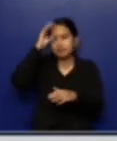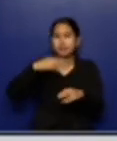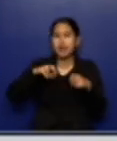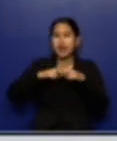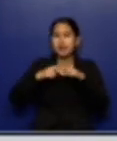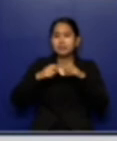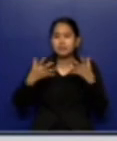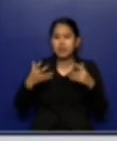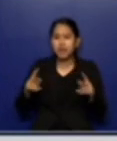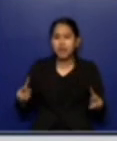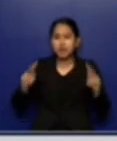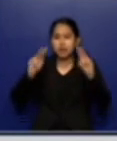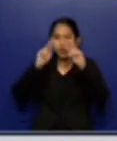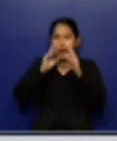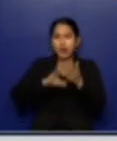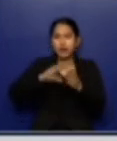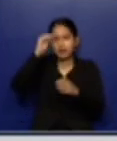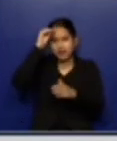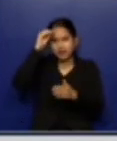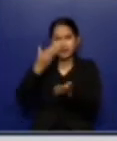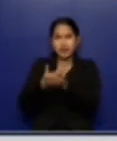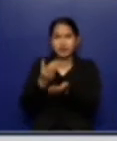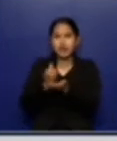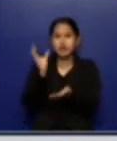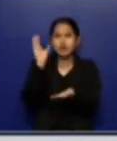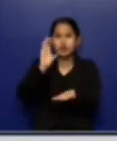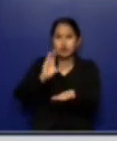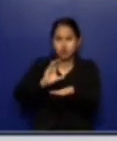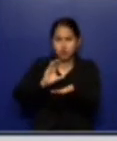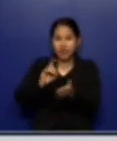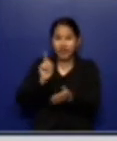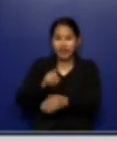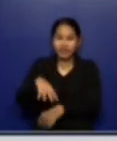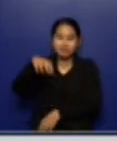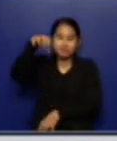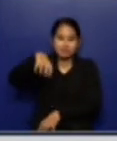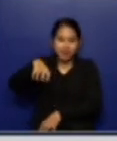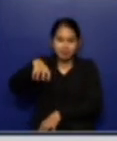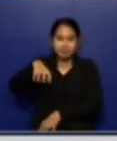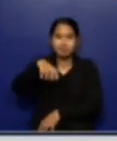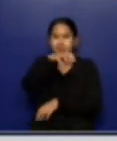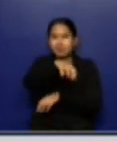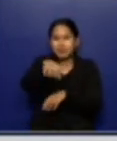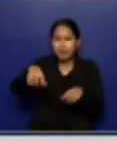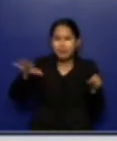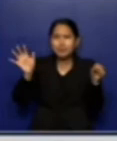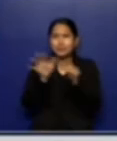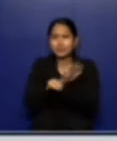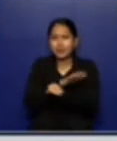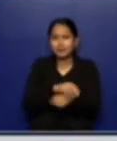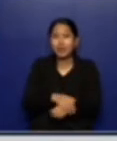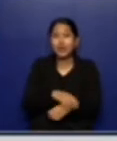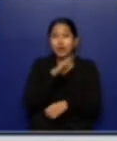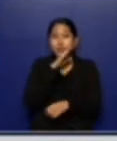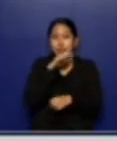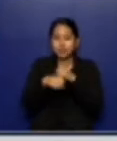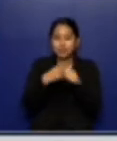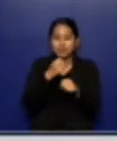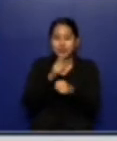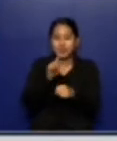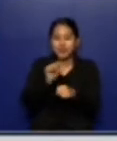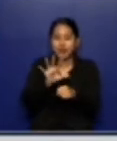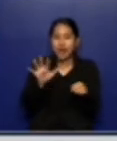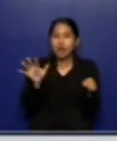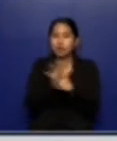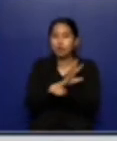ประมาณกระทรวงศึกษางบลงทุนเนี่ยอาคารเรียนสิ่งก่อสร้างมันเต็มหมดแล้วยกเว้นครบ25ปีก็ค่อยซ่อมแซมบางทีใช้